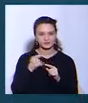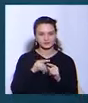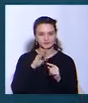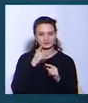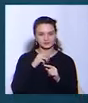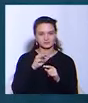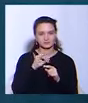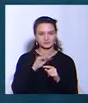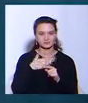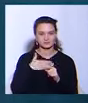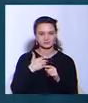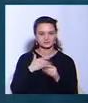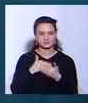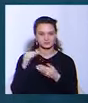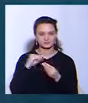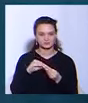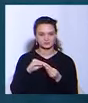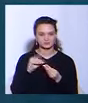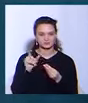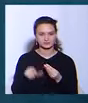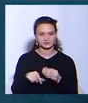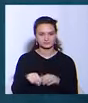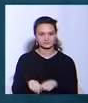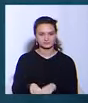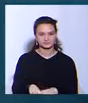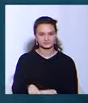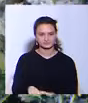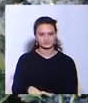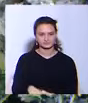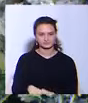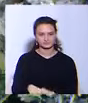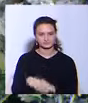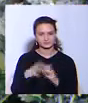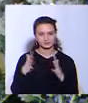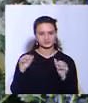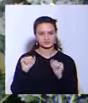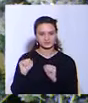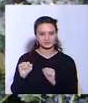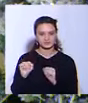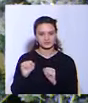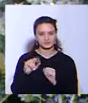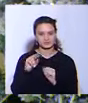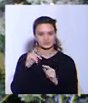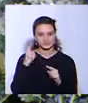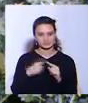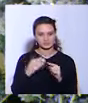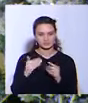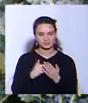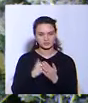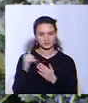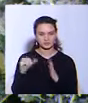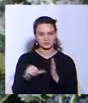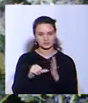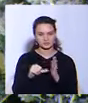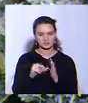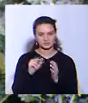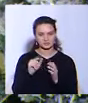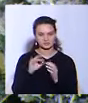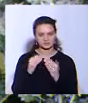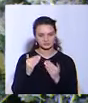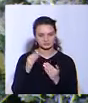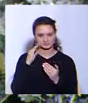მარიამი, რომელიც არის ჩემი საუკეთესო მეგობარი, ხო მარიამ? და ძალიან დიდი მხარდამჭერი დემეტრესი და საუკეთესო დამხმარე დათოსი,